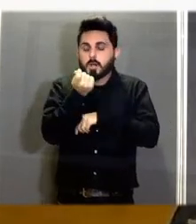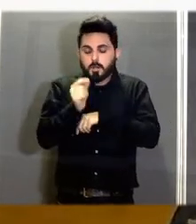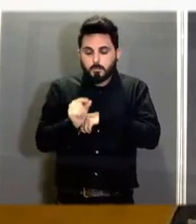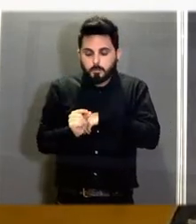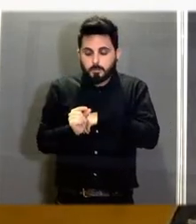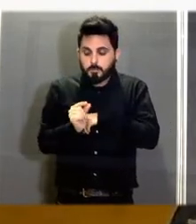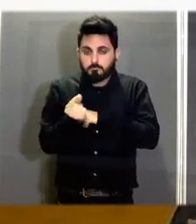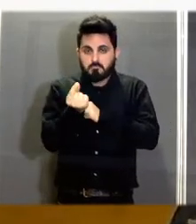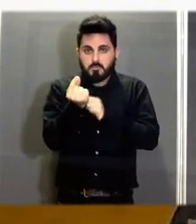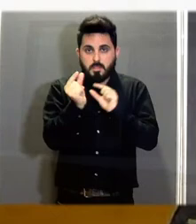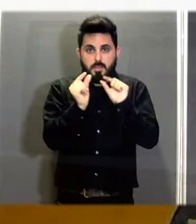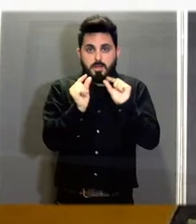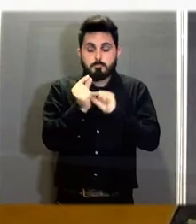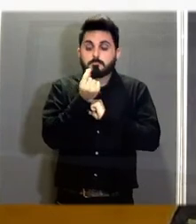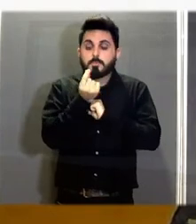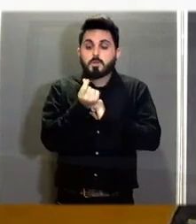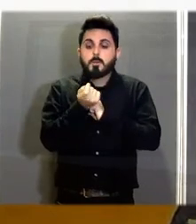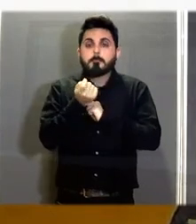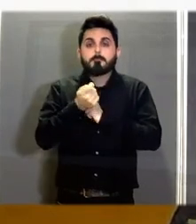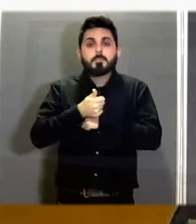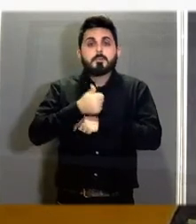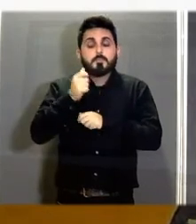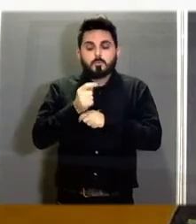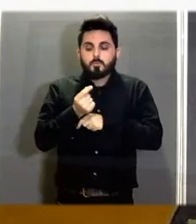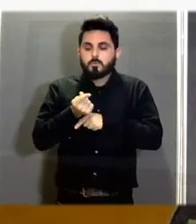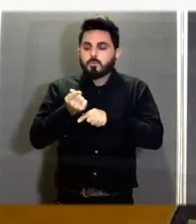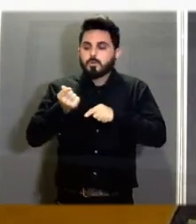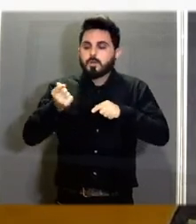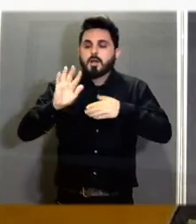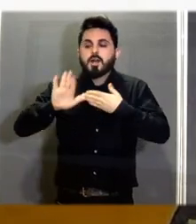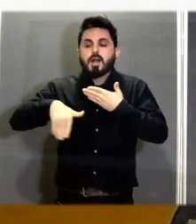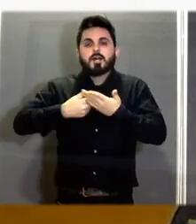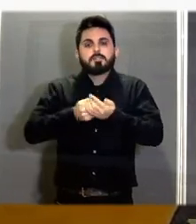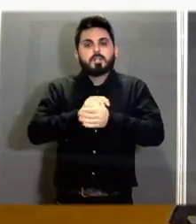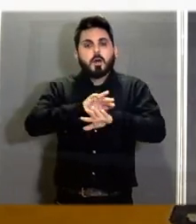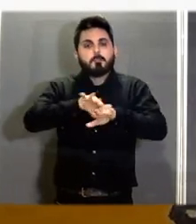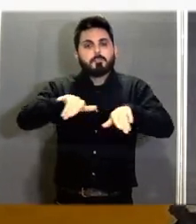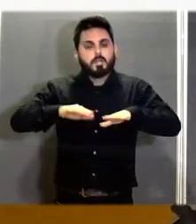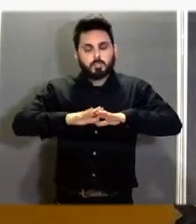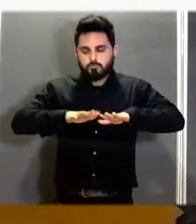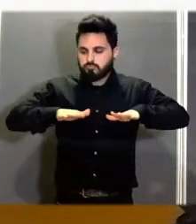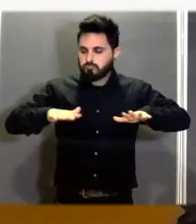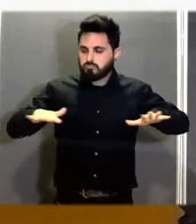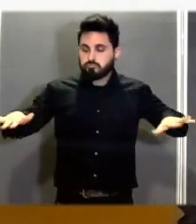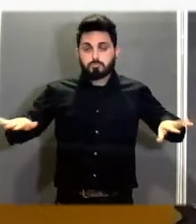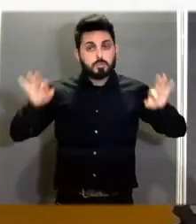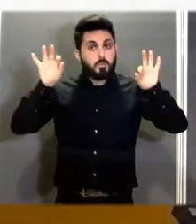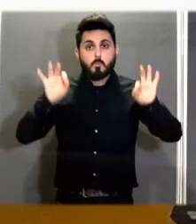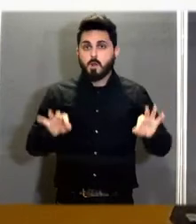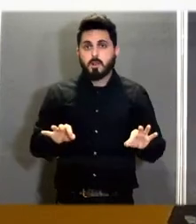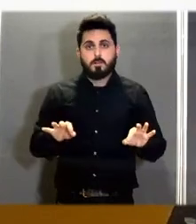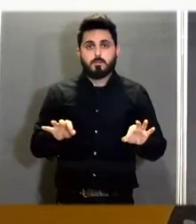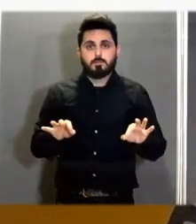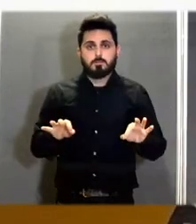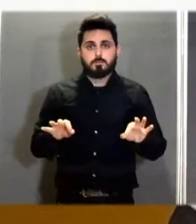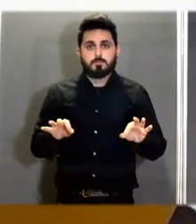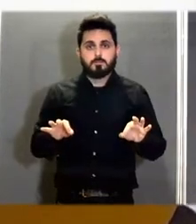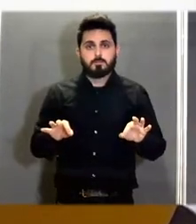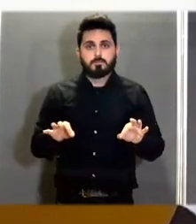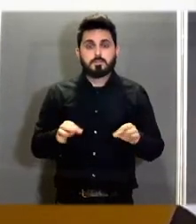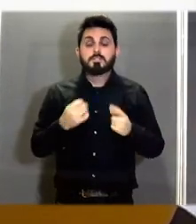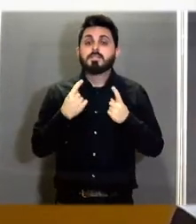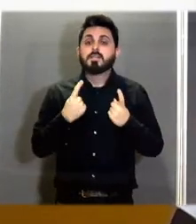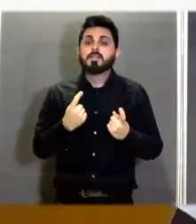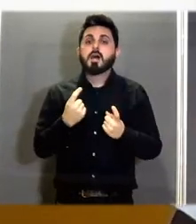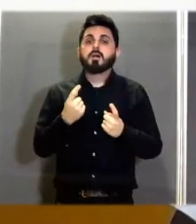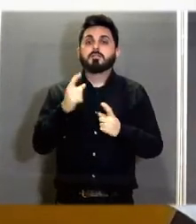no és res. Per tant, saber transcendir d'un mateix, potenciant-se a si mateix i donant-se força a si